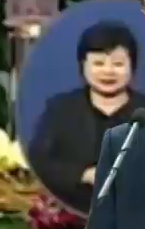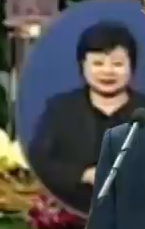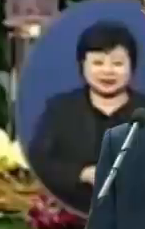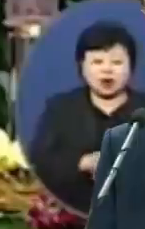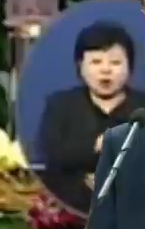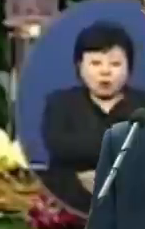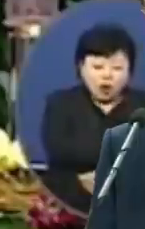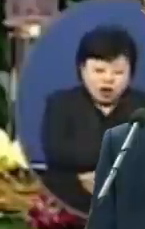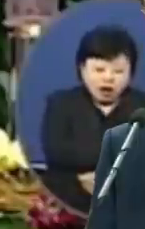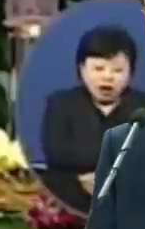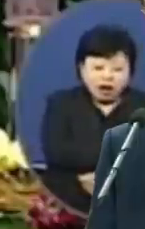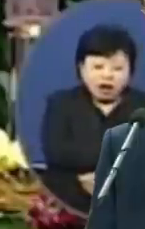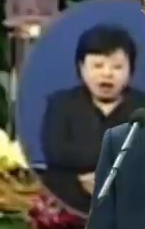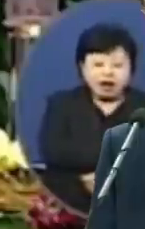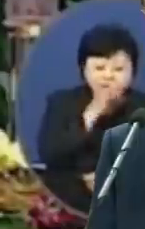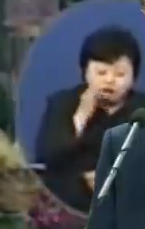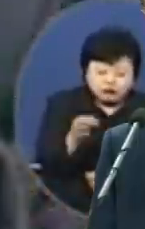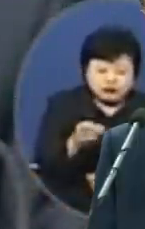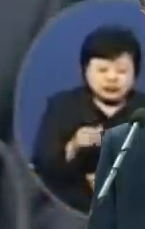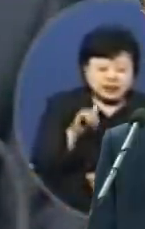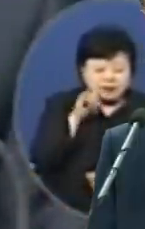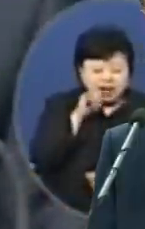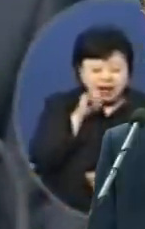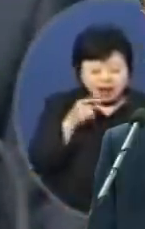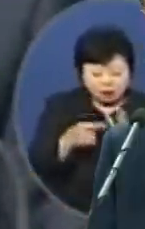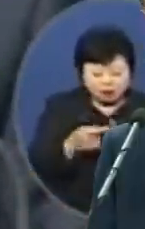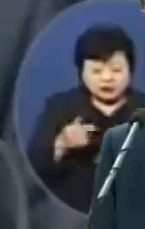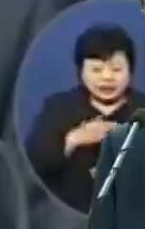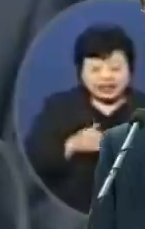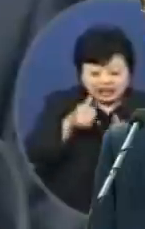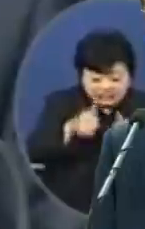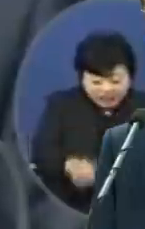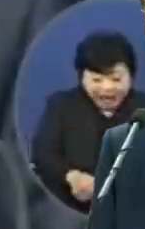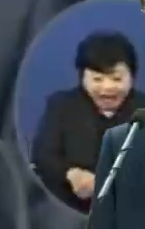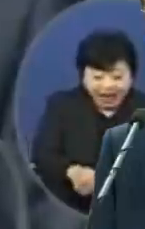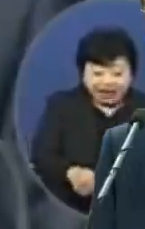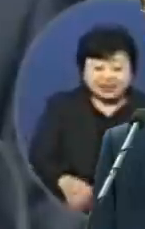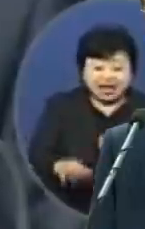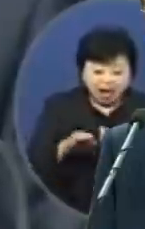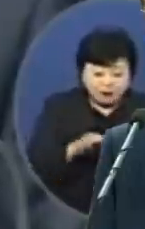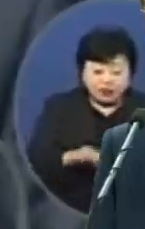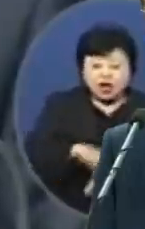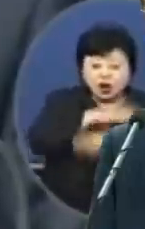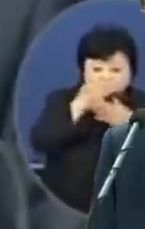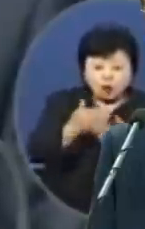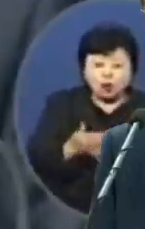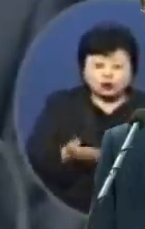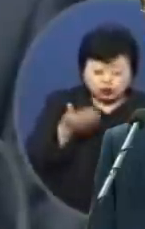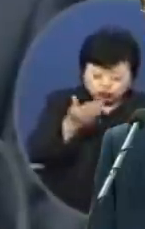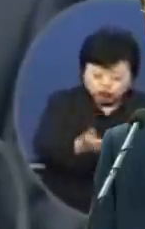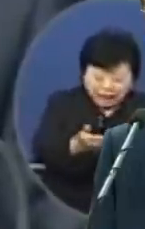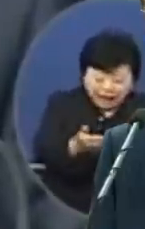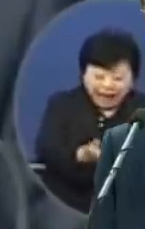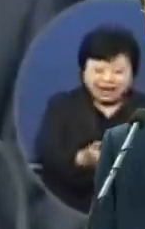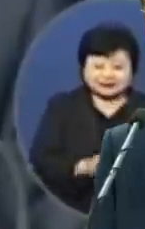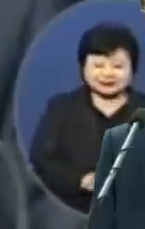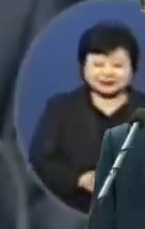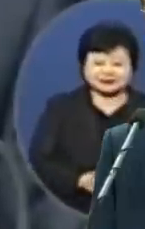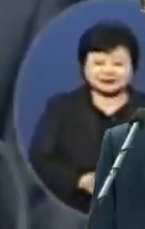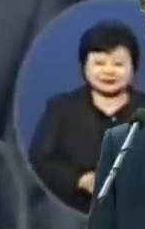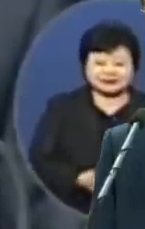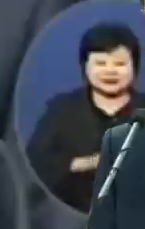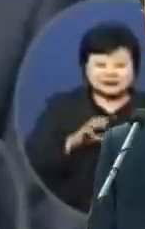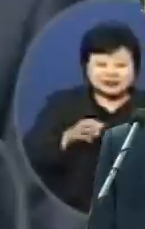권력과 물질과 쾌락을 보여주면서 나에게 절하라. 그러면 이 모든 것을 다 너에게 줄 테이니 너가 이